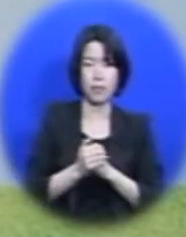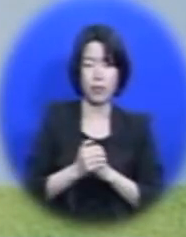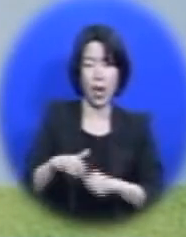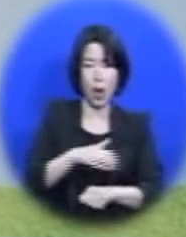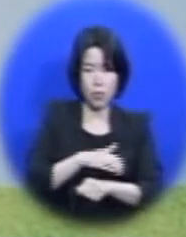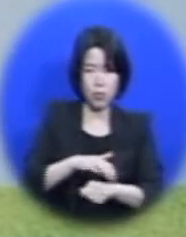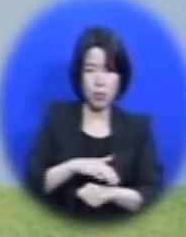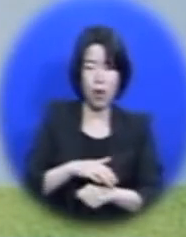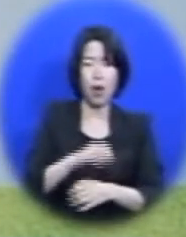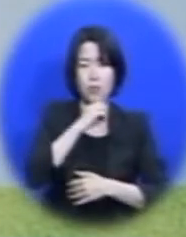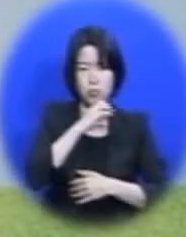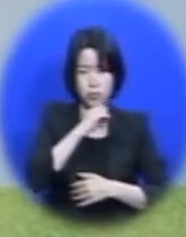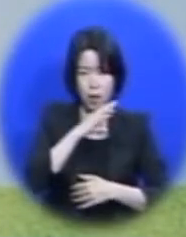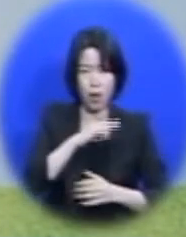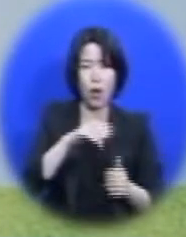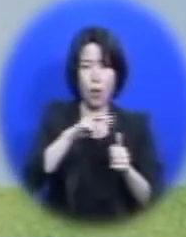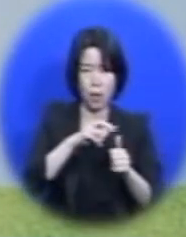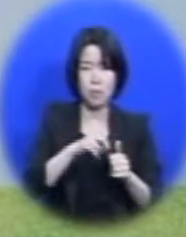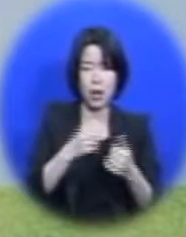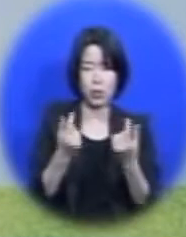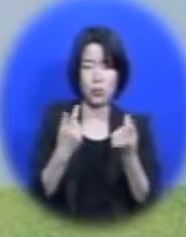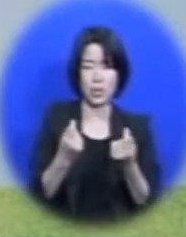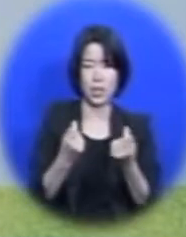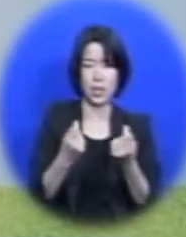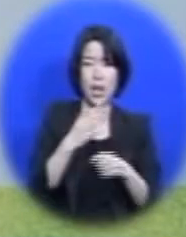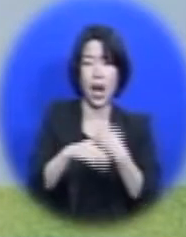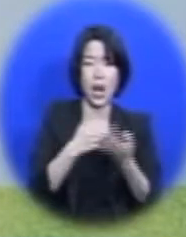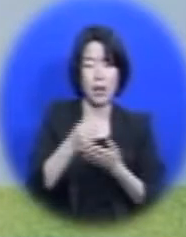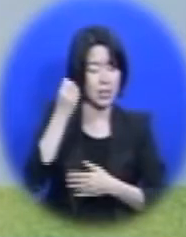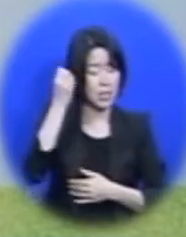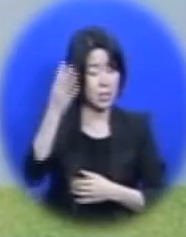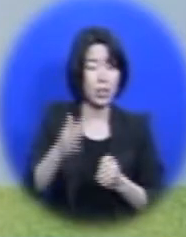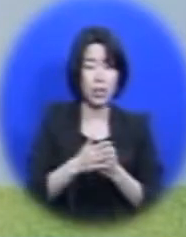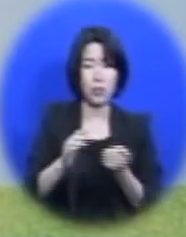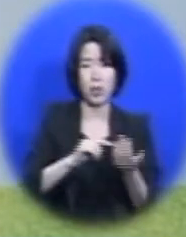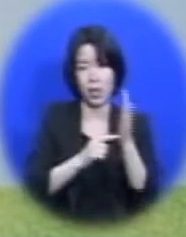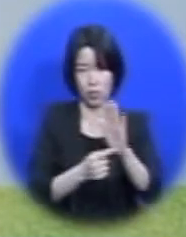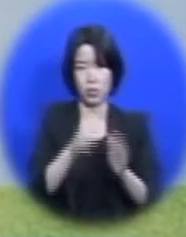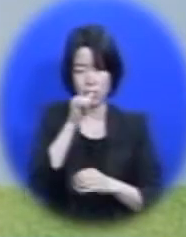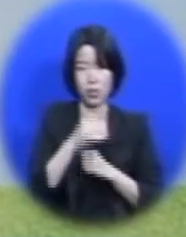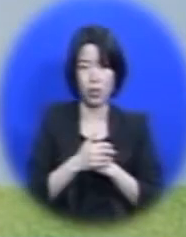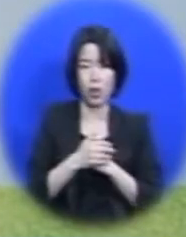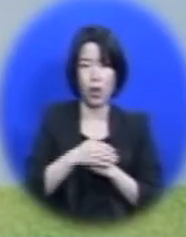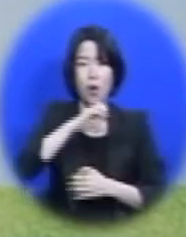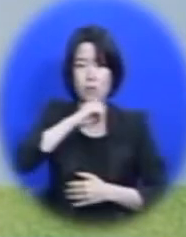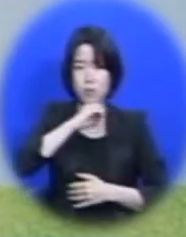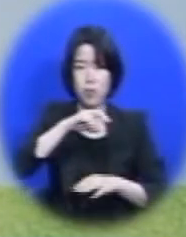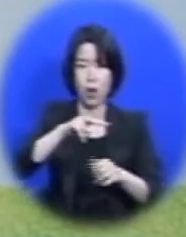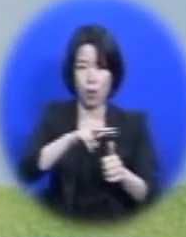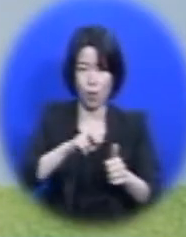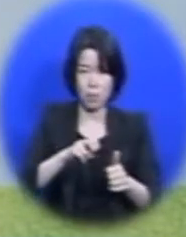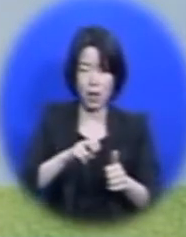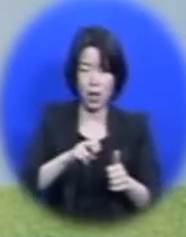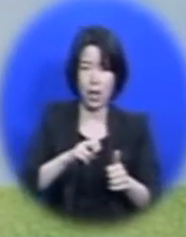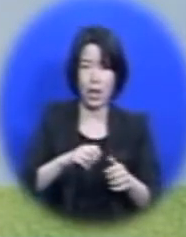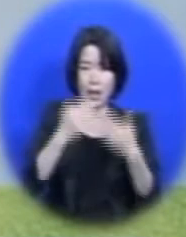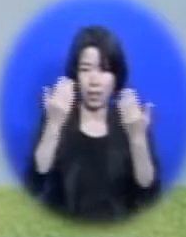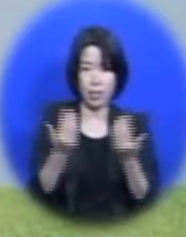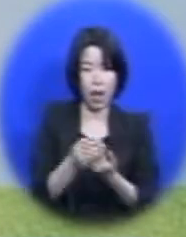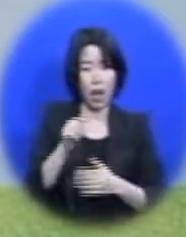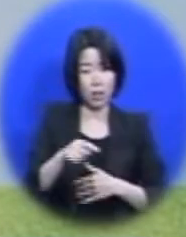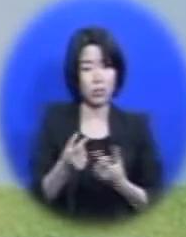불평과 원망도 마찬가지입니다. 하나님을 잊었기 때문에 나오는 거예요. 불평과 원망이 다 그럴